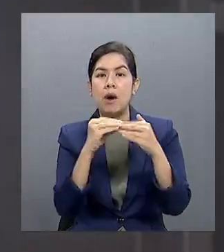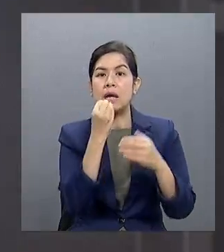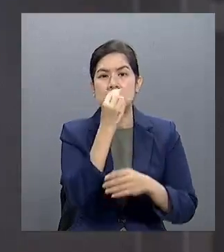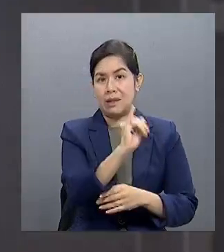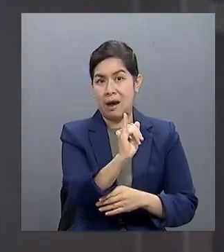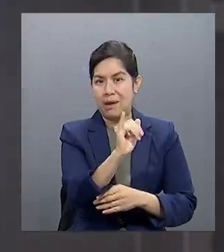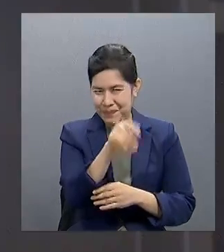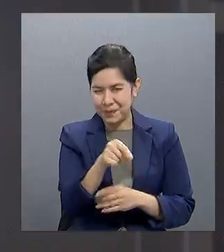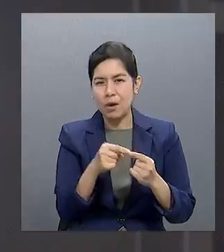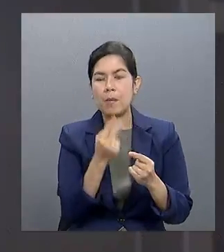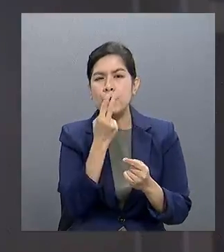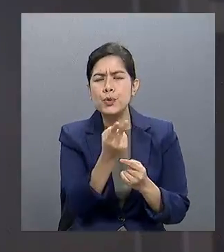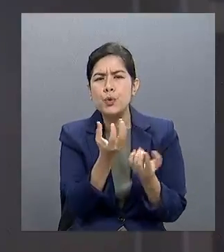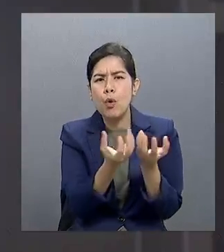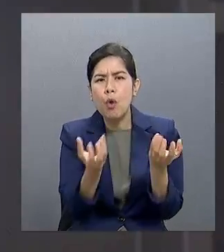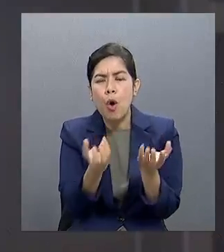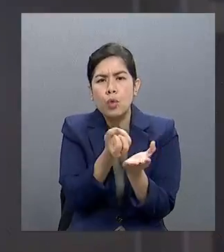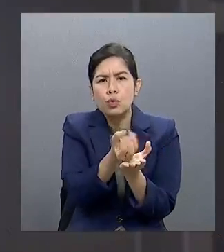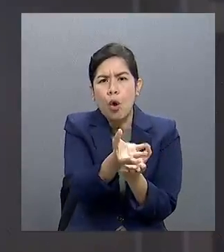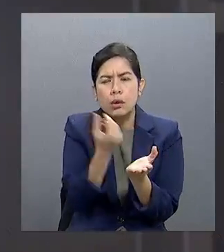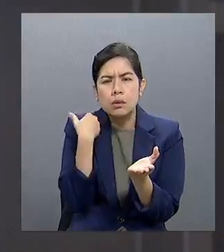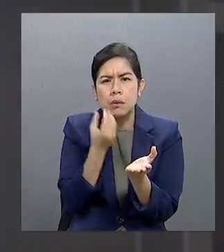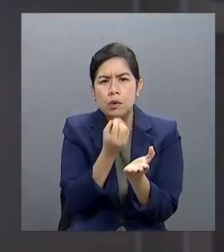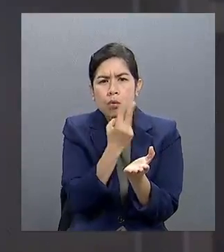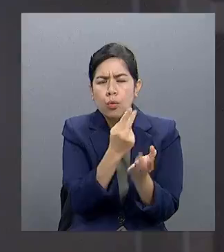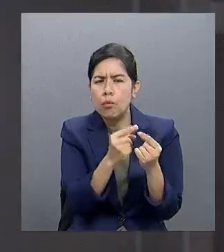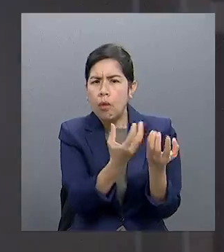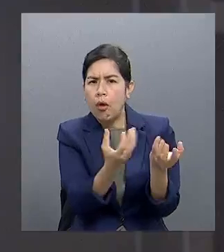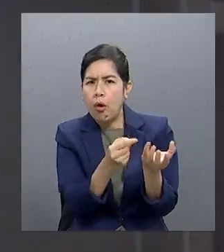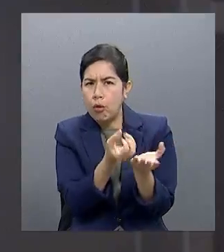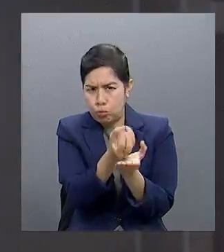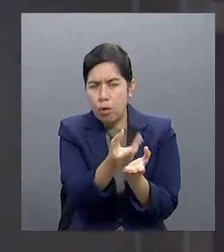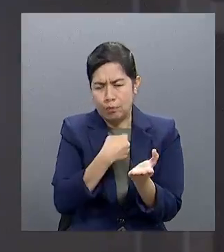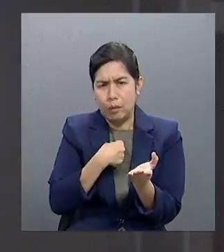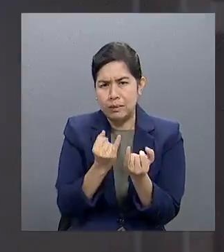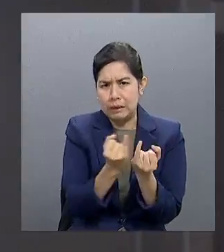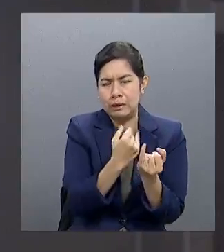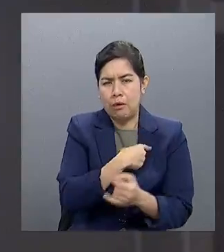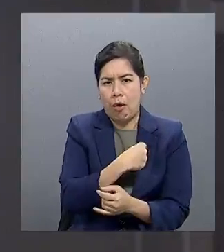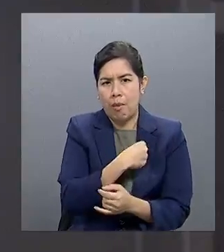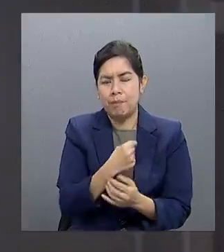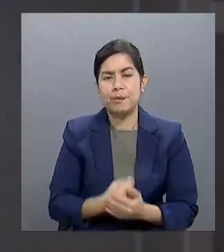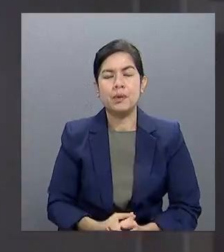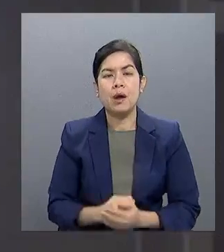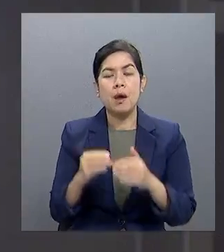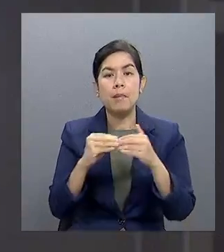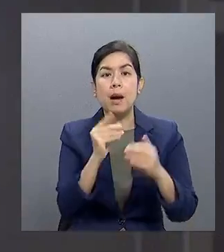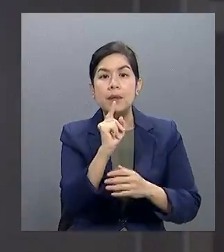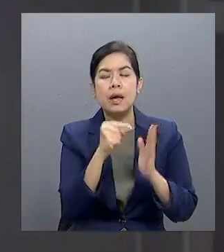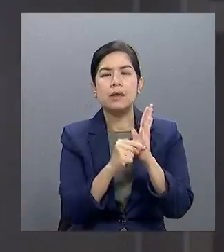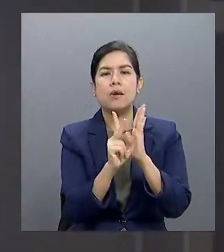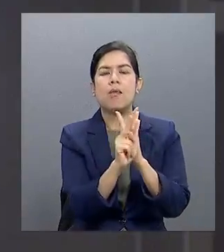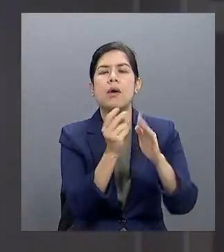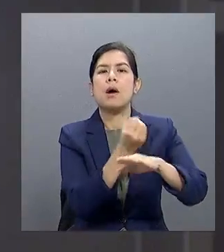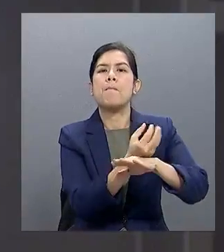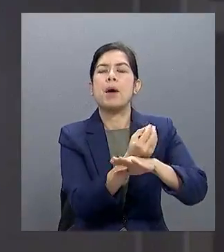อดครับของทอดกับผมนี่โอ้โหต้องบอกเลยว่าเราเป็นเพื่อนซีกันมากๆนะครับวันนี้จะพาไปที่กำแพงเพชรครับมีเมนูไก่ทอ